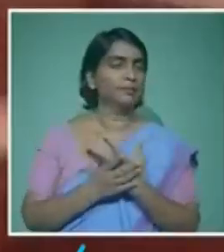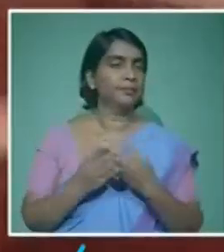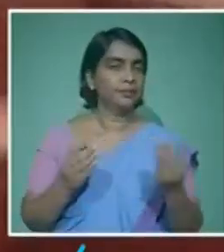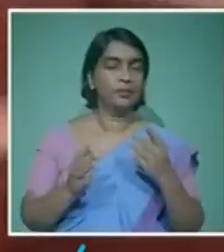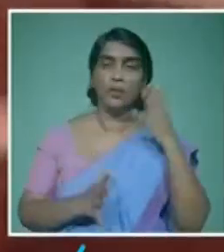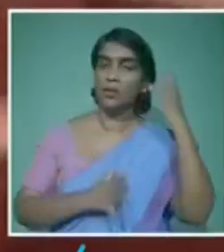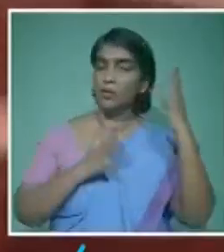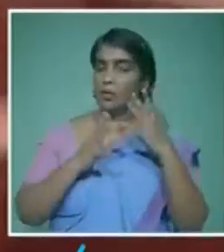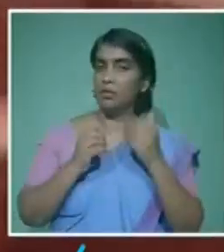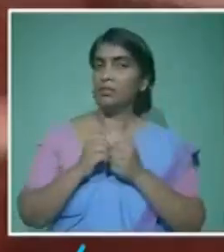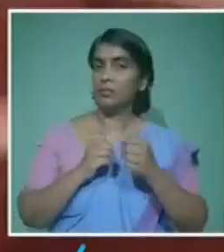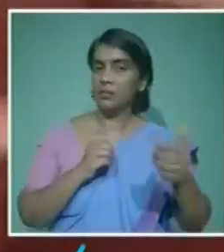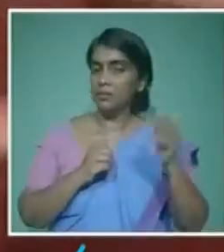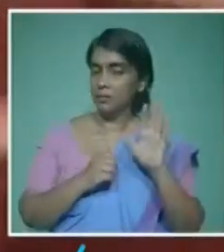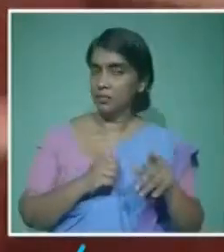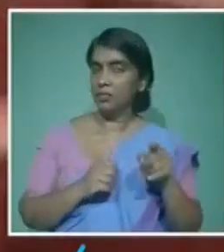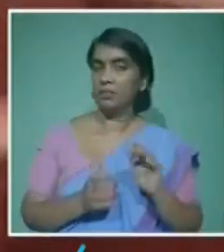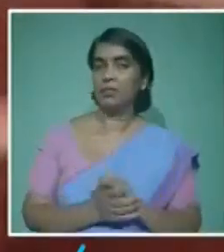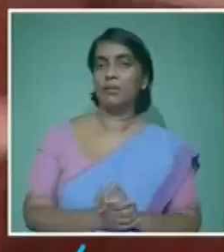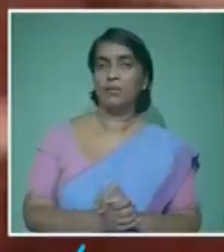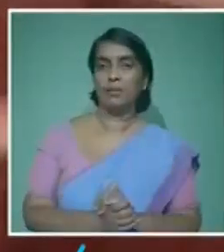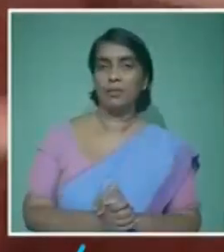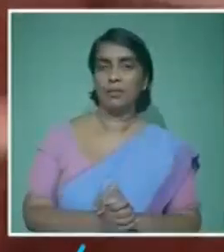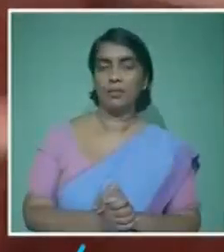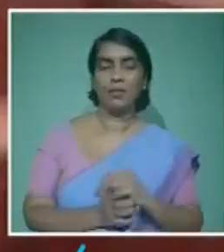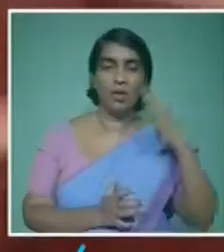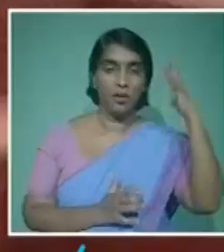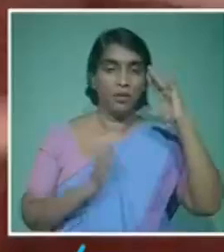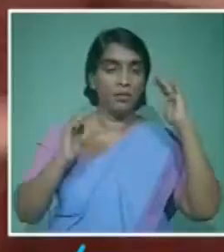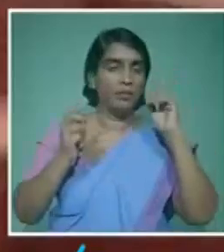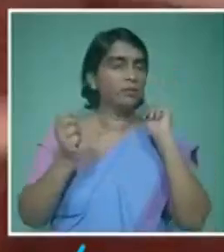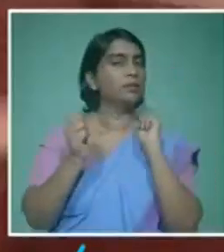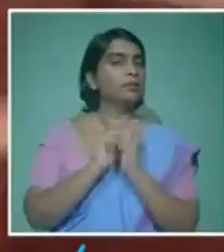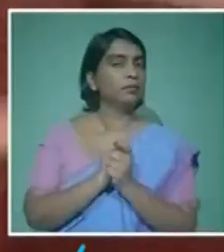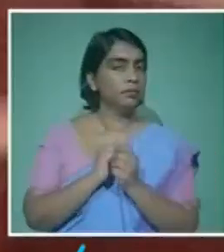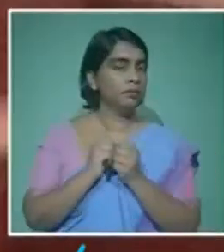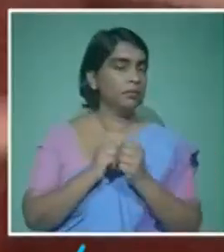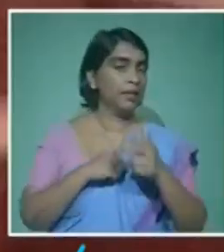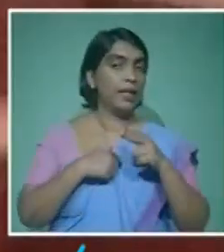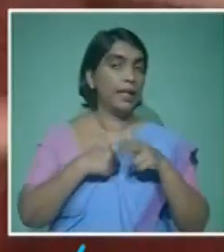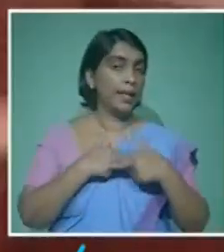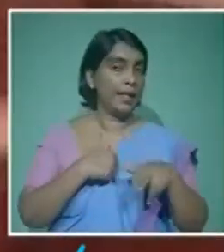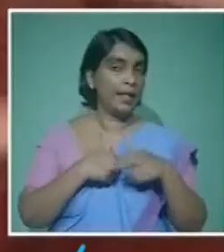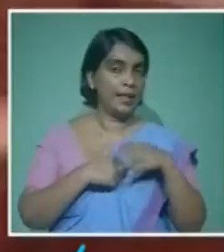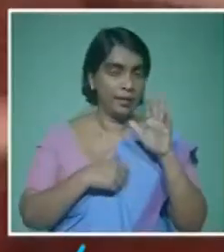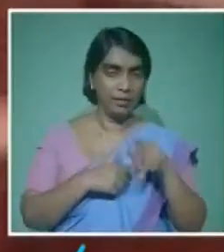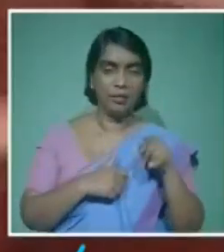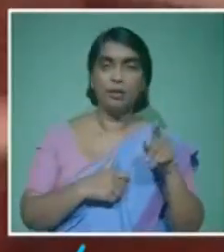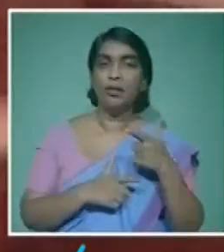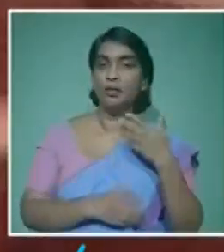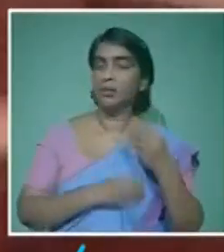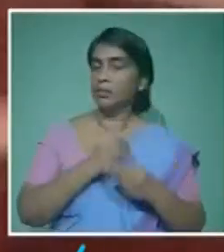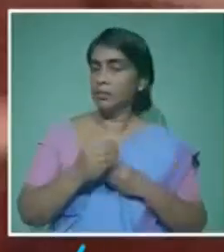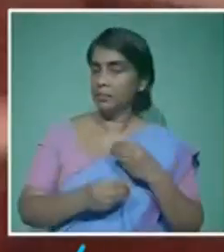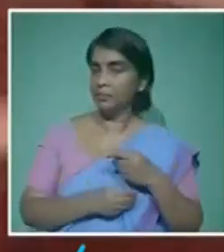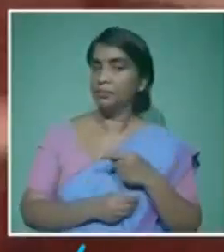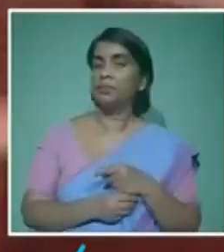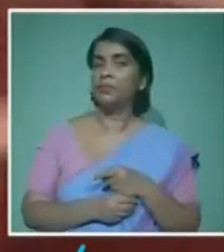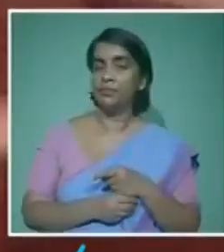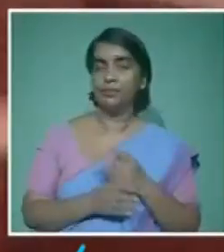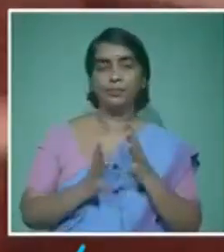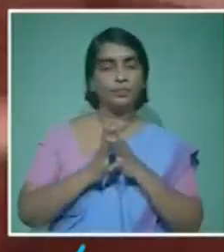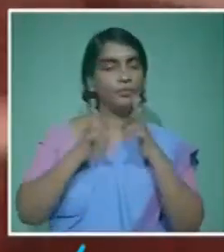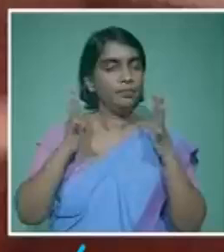காரணிகளால் உலகின் இன்றைய கடற்தொழில் துறையானது 2/3 பங்குக்கும் அதிக அளவில் வீழ்ச்சி அடைந்துள்ளது